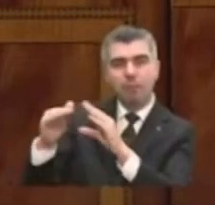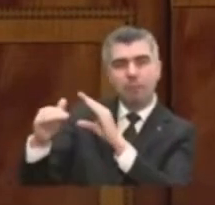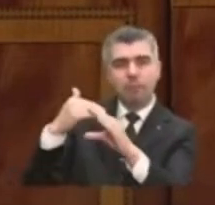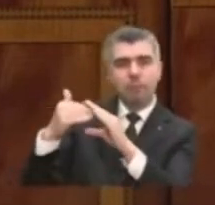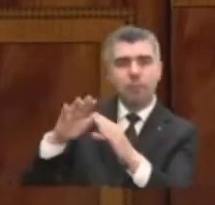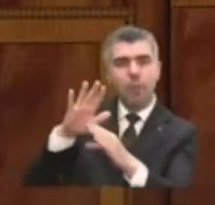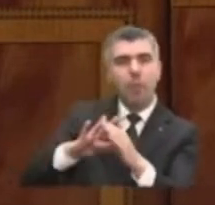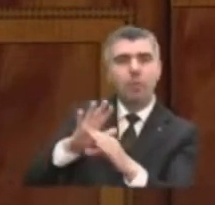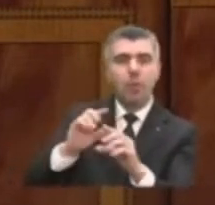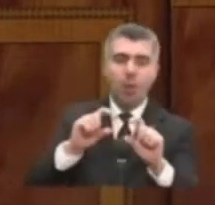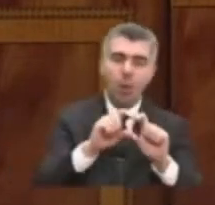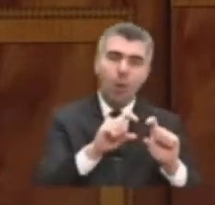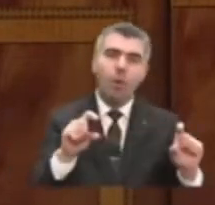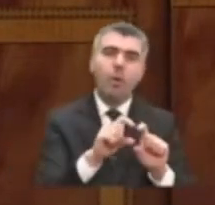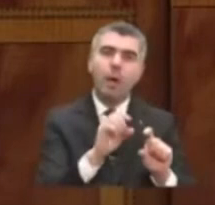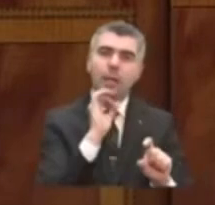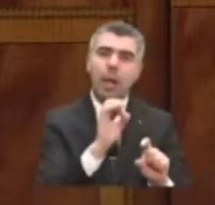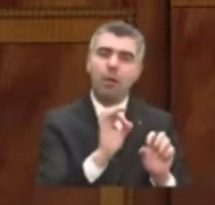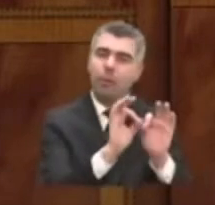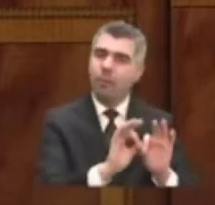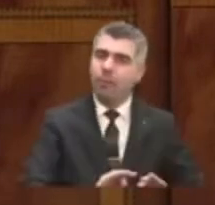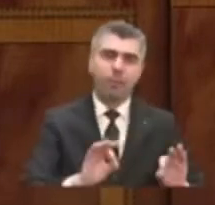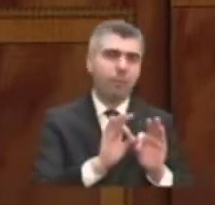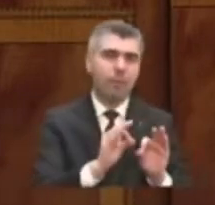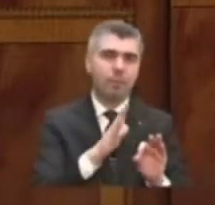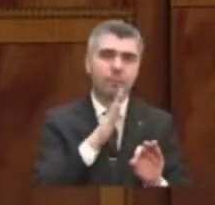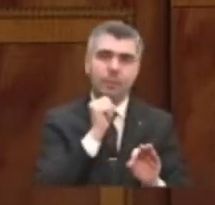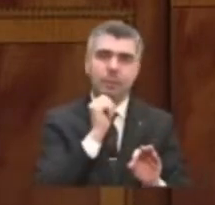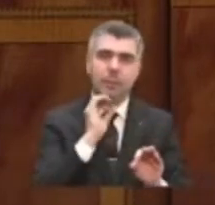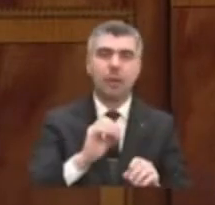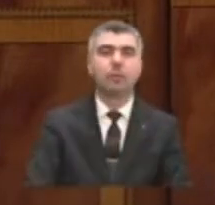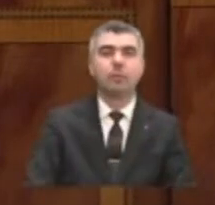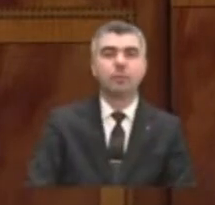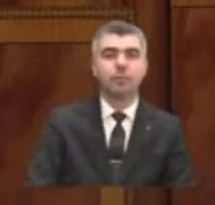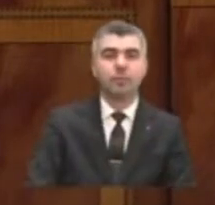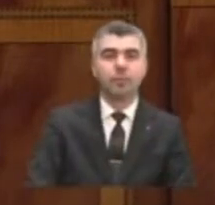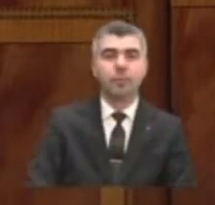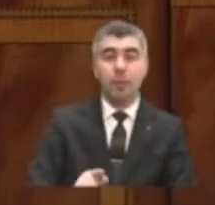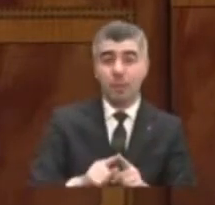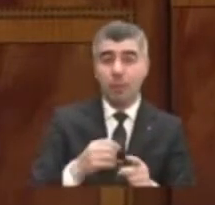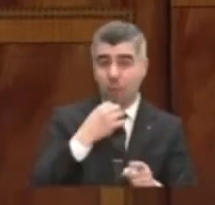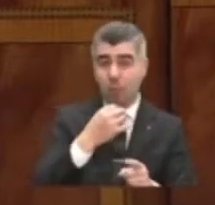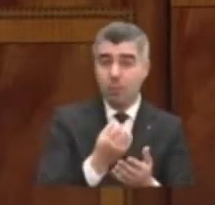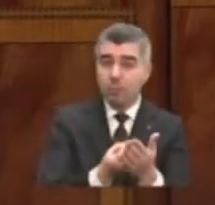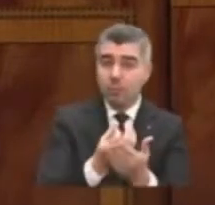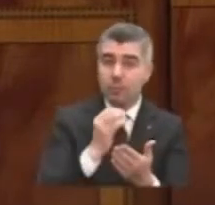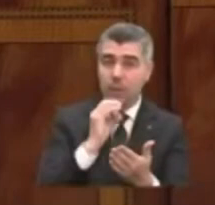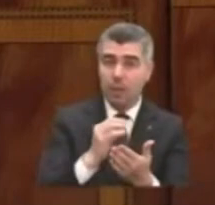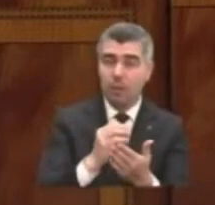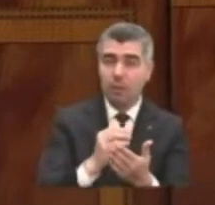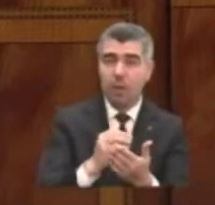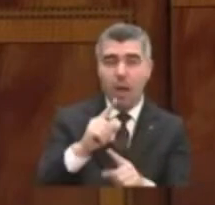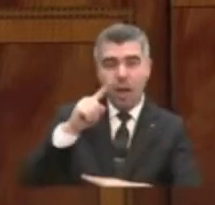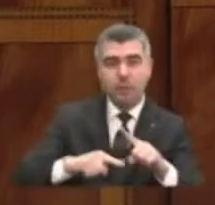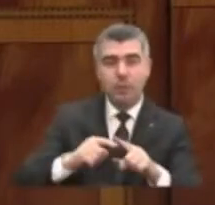وتحت اي عنوان او ذريعه كانت في اي موضوع كان وهو موقف مؤسس